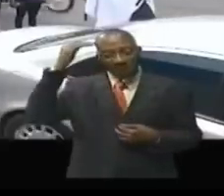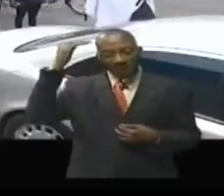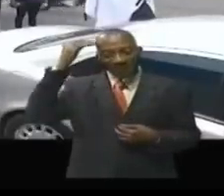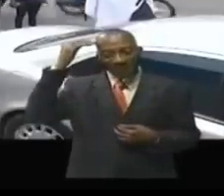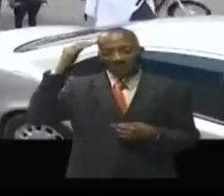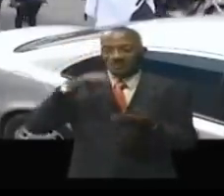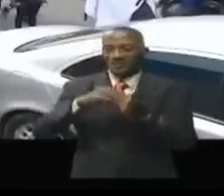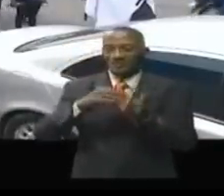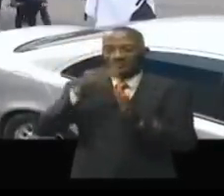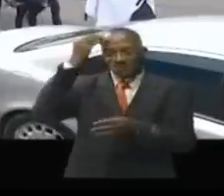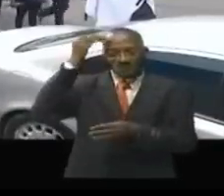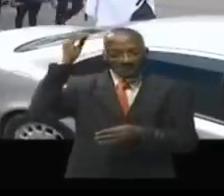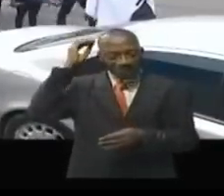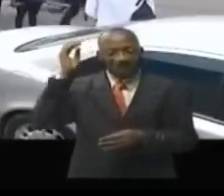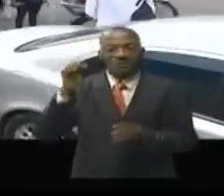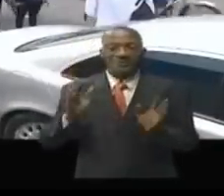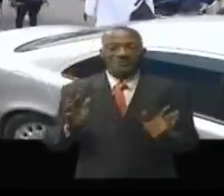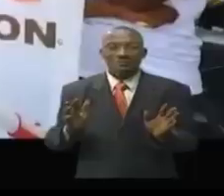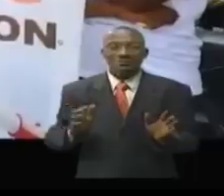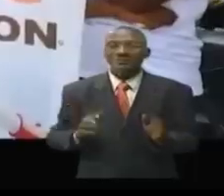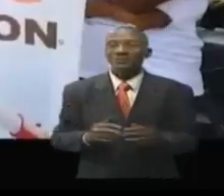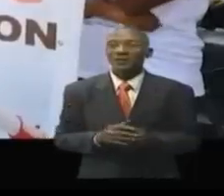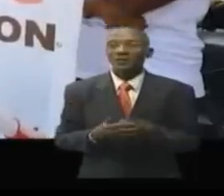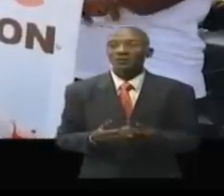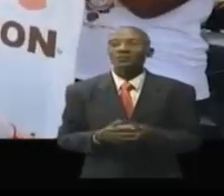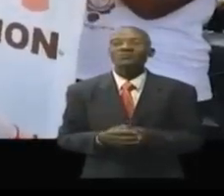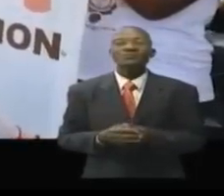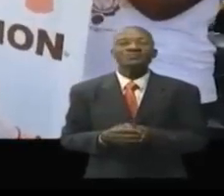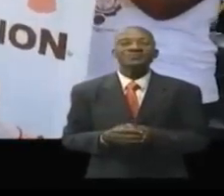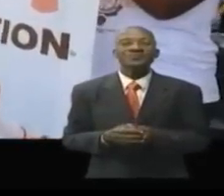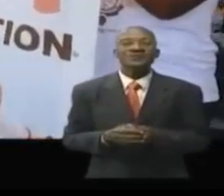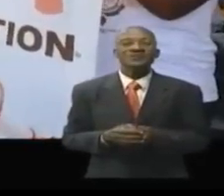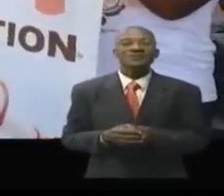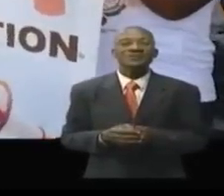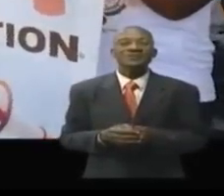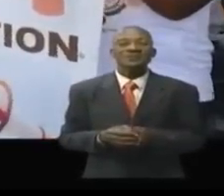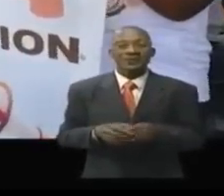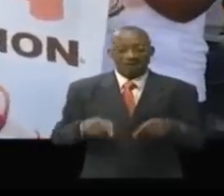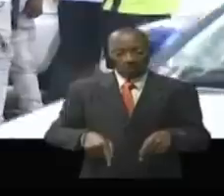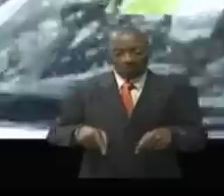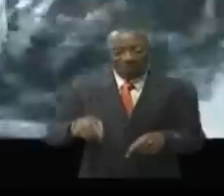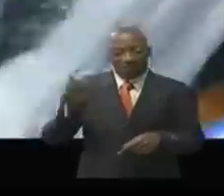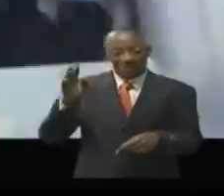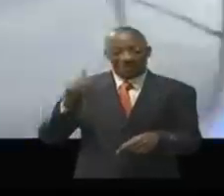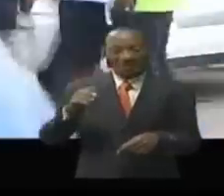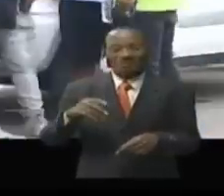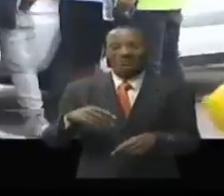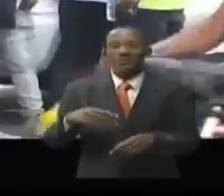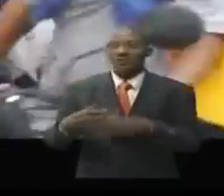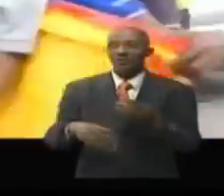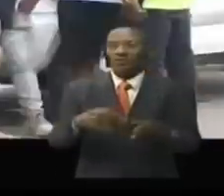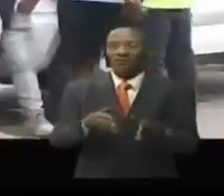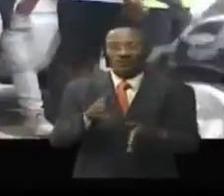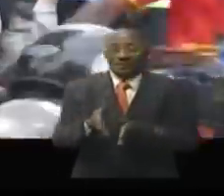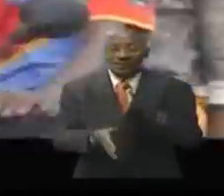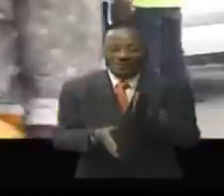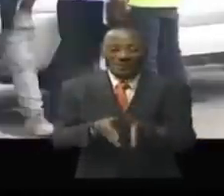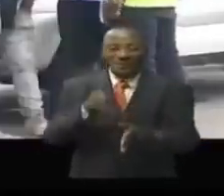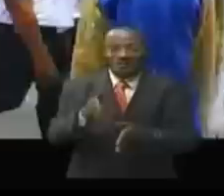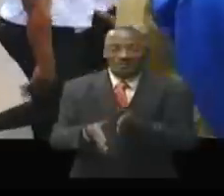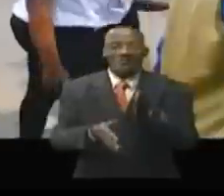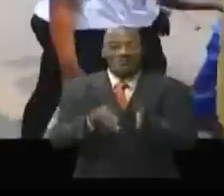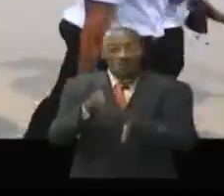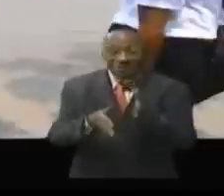comme malade mental. Le 10 octobre 2022, l'occasion est donnée à chacun et à tous de s'y pencher. Seulement voilà, l'ONG